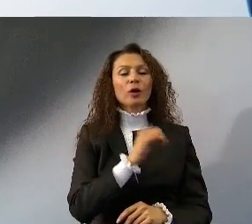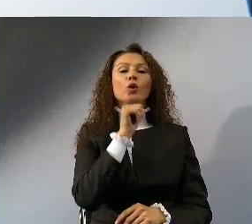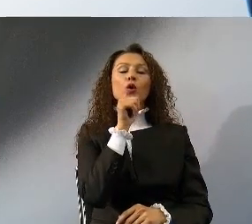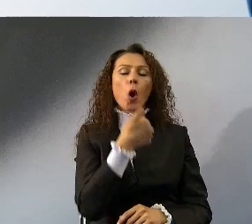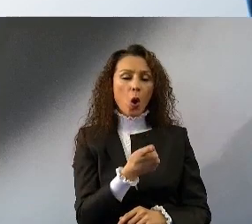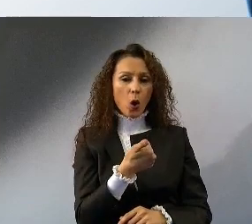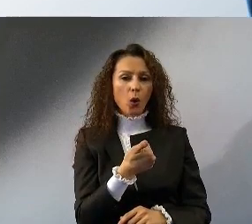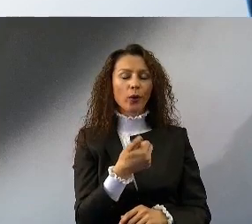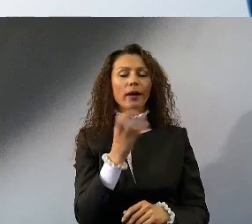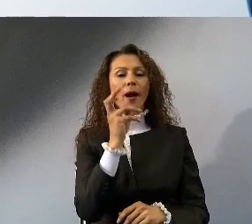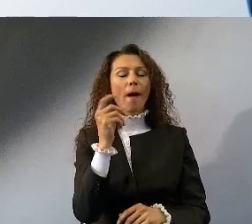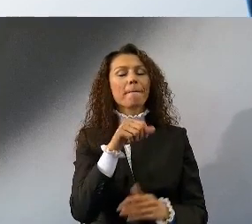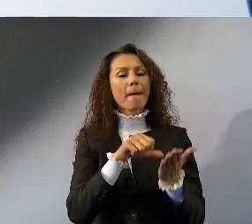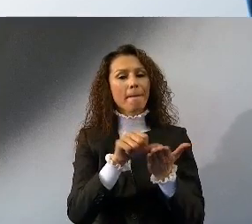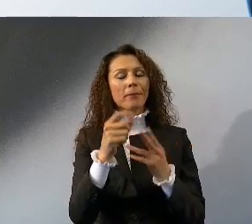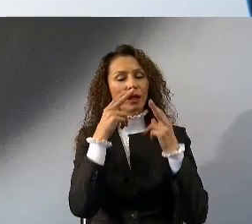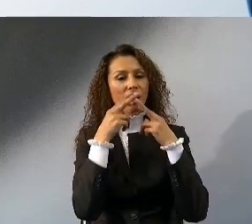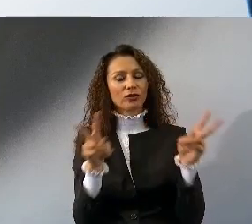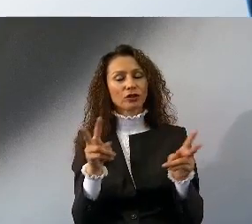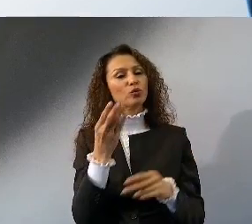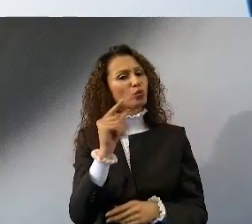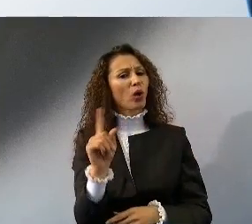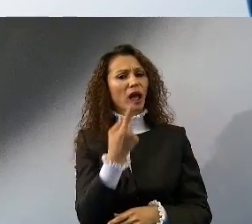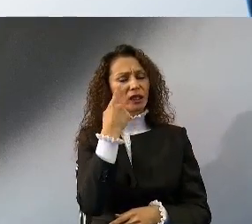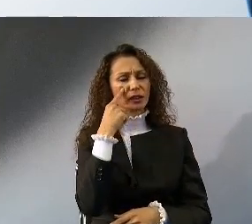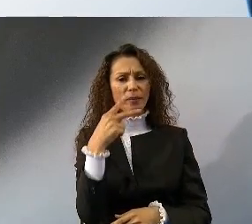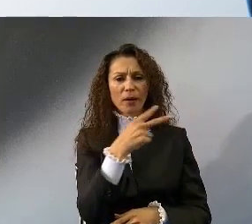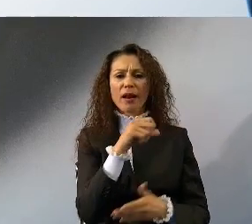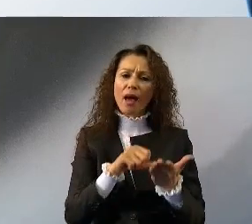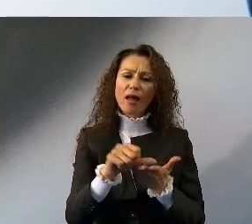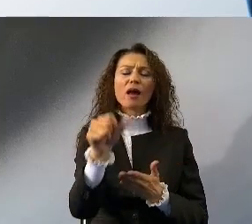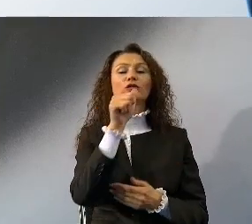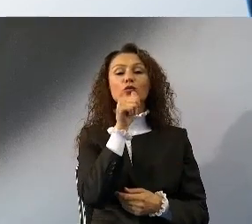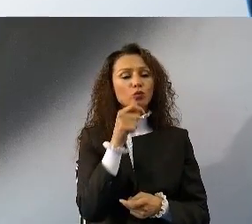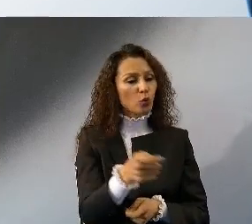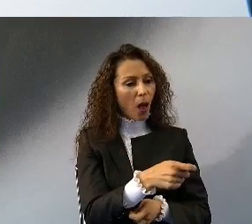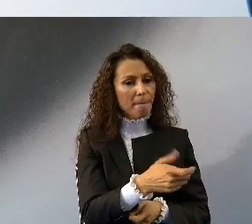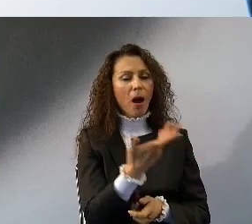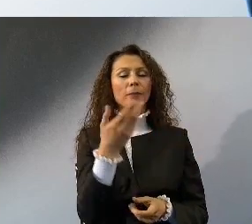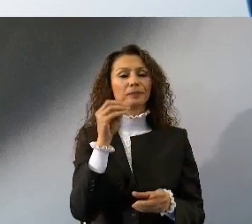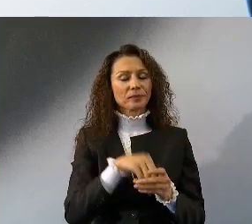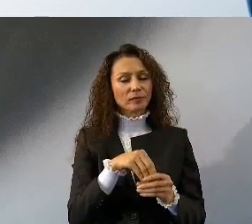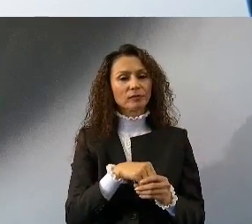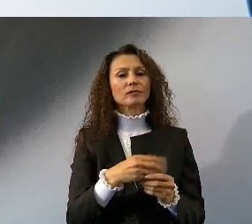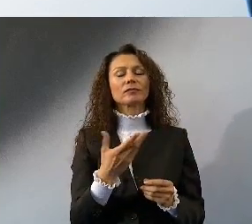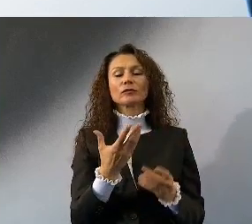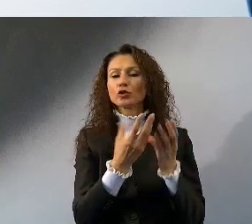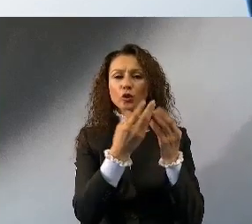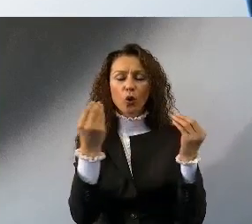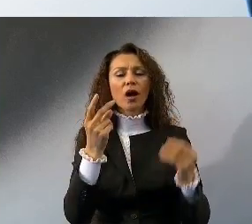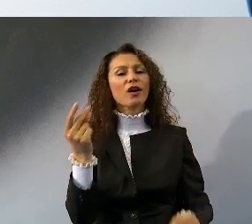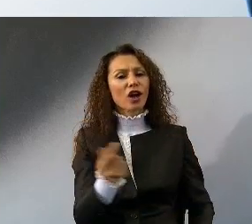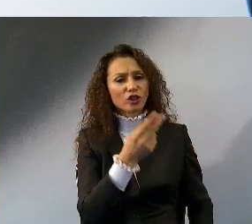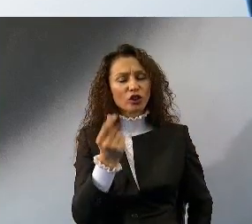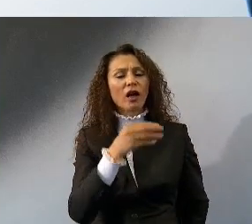Bütün rakamlar bunu gösteriyor. Bakın çok ilginç. Her yerde sulama ve her yerde silaj. GDO'lu çoğu bunların